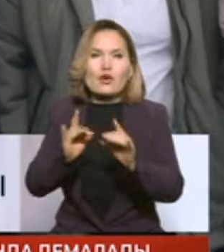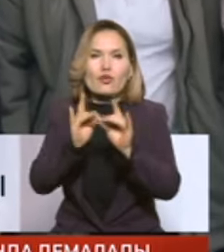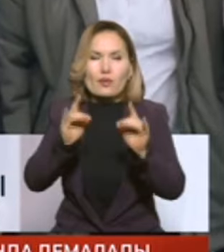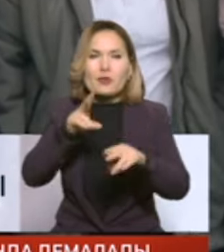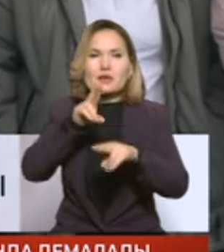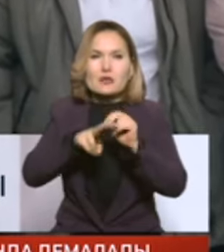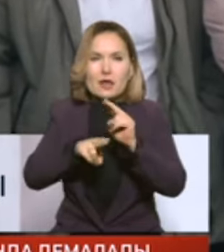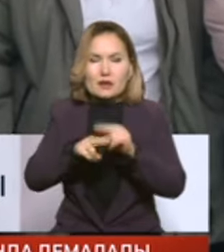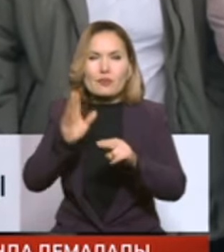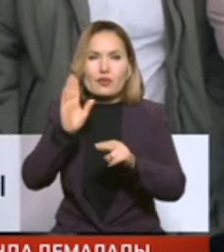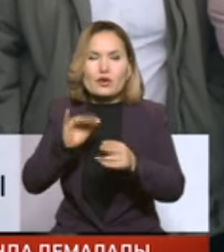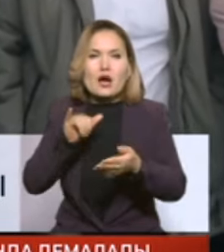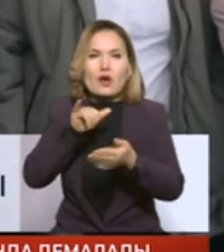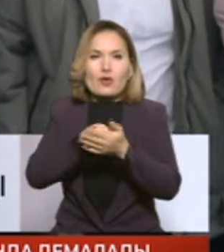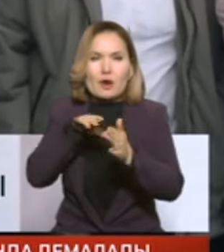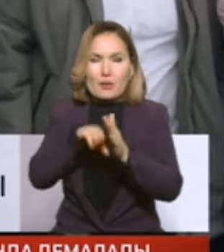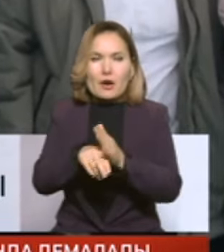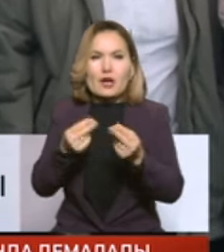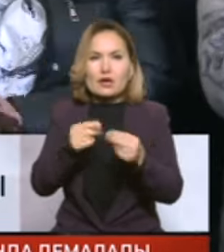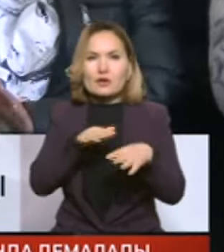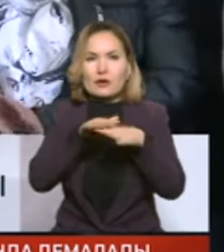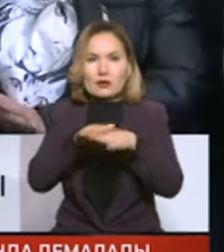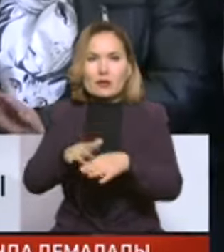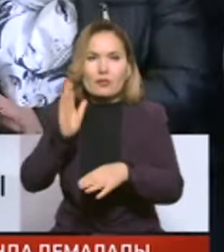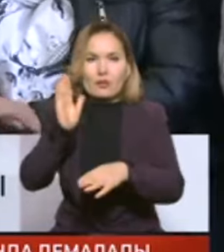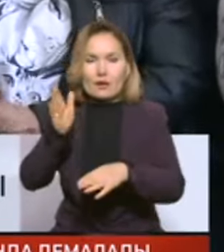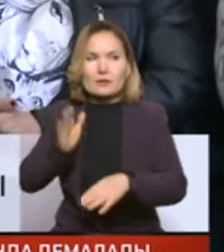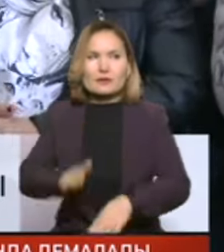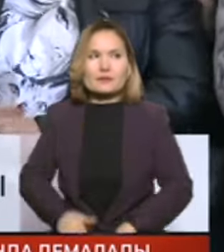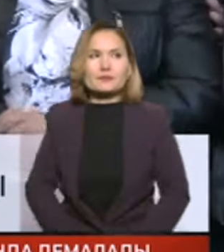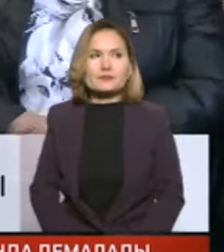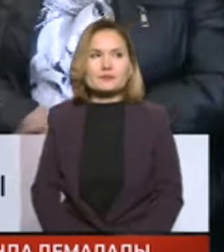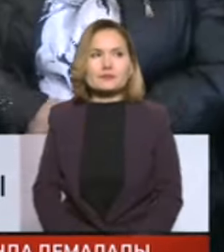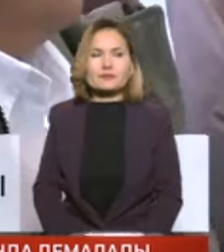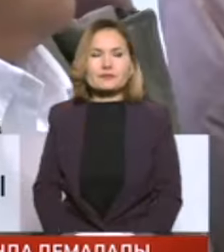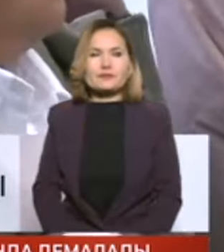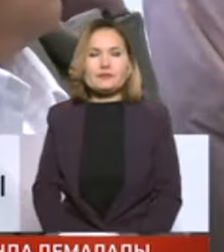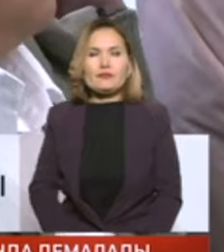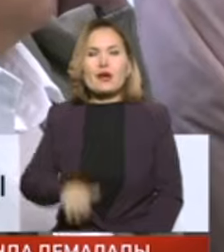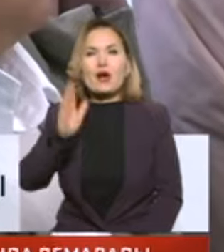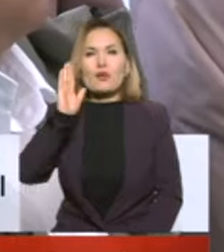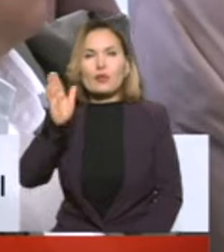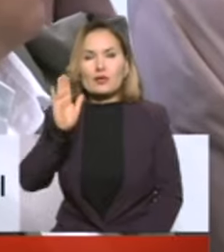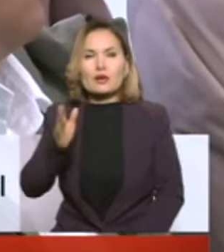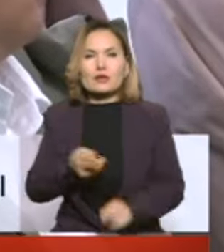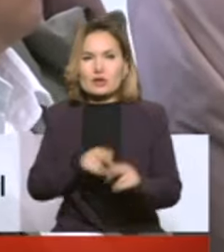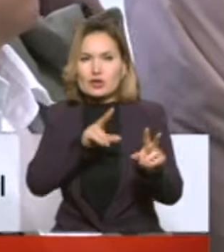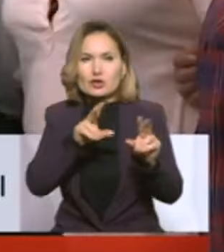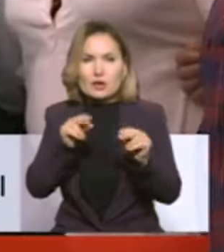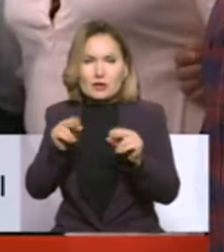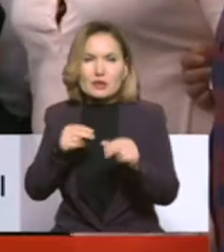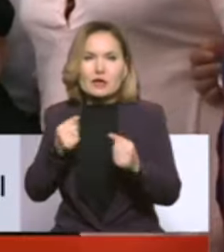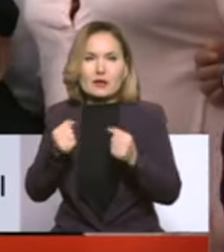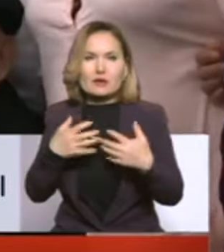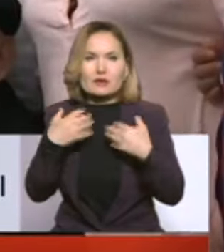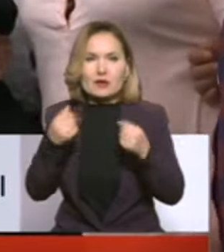беремін. Тиісті қаражатты бөлеміз. Енді келешекте тек қана аманшылықпен кездесу керек.